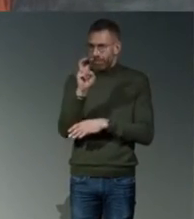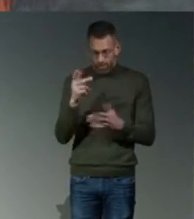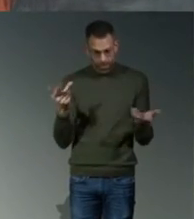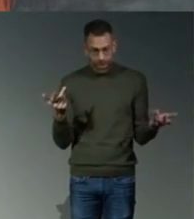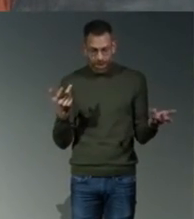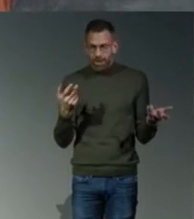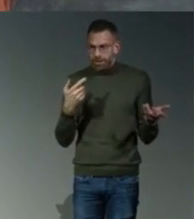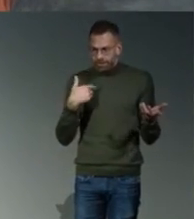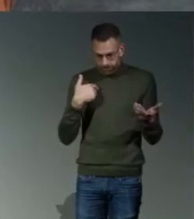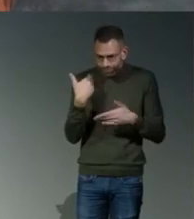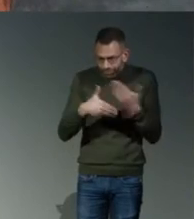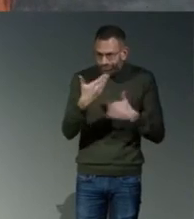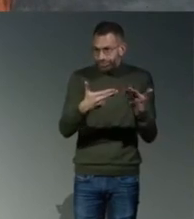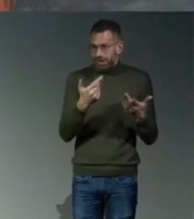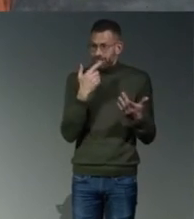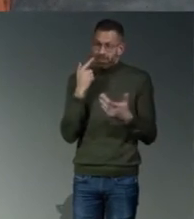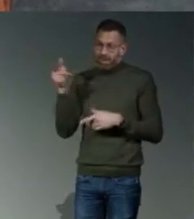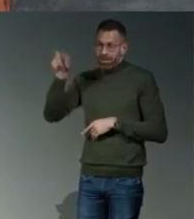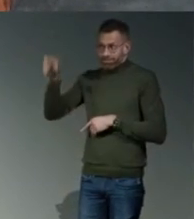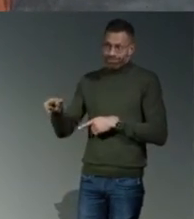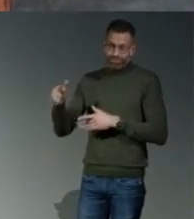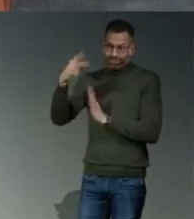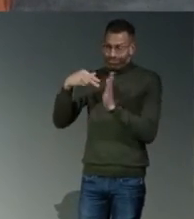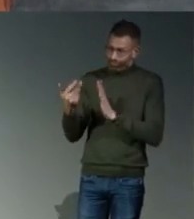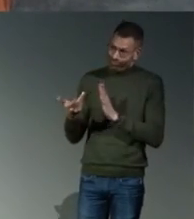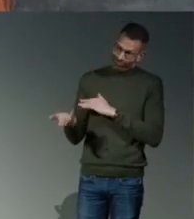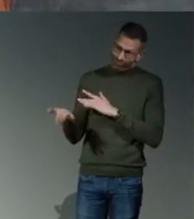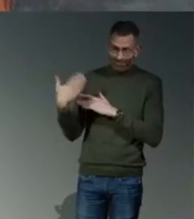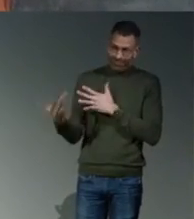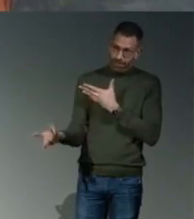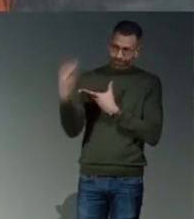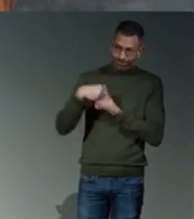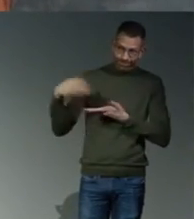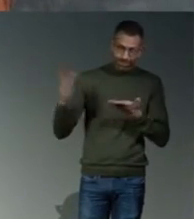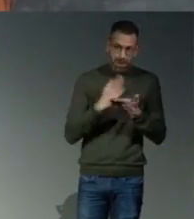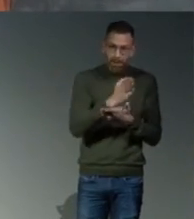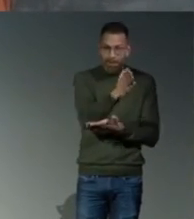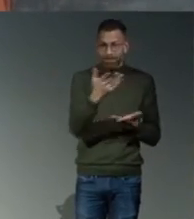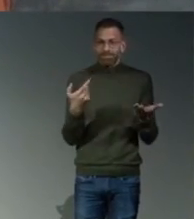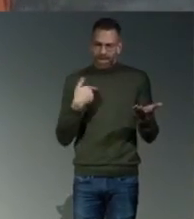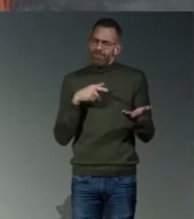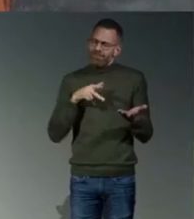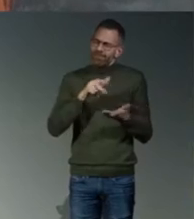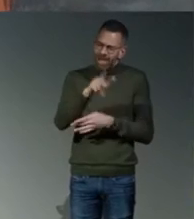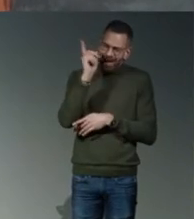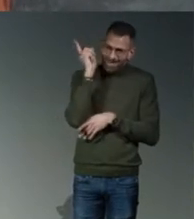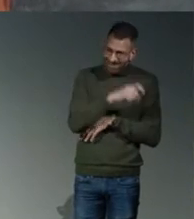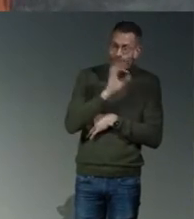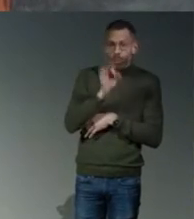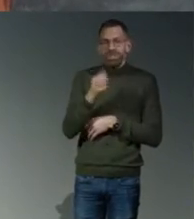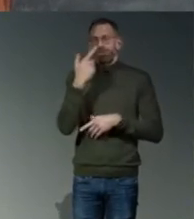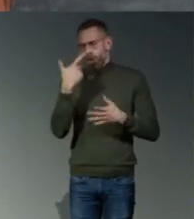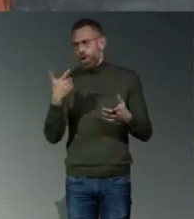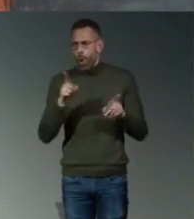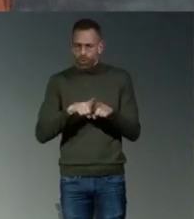je fais une proposition à mon lecteur qui est viens avec moi dans cette aventure qui va être certes difficile mais plutôt assez